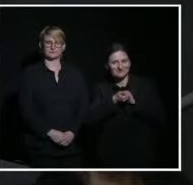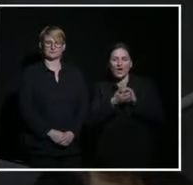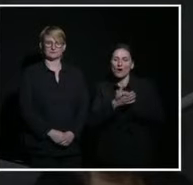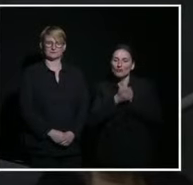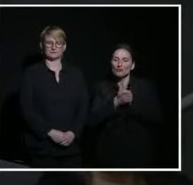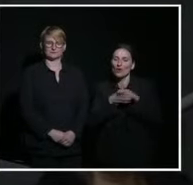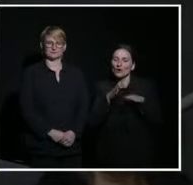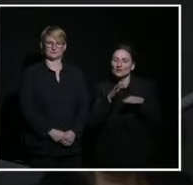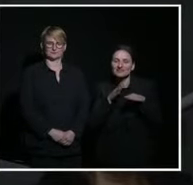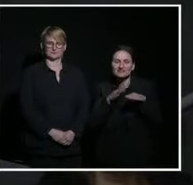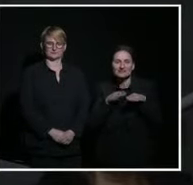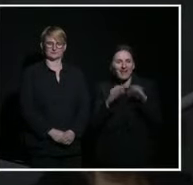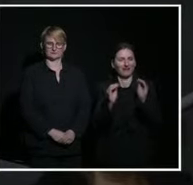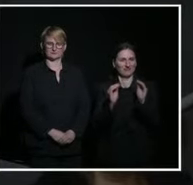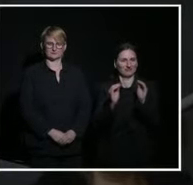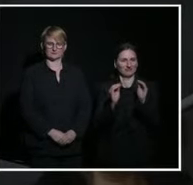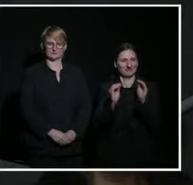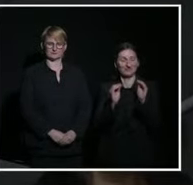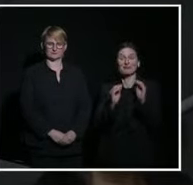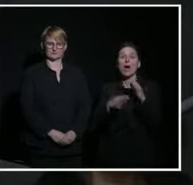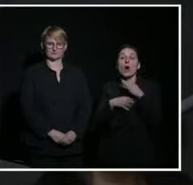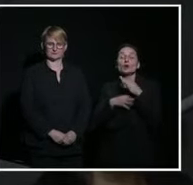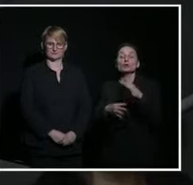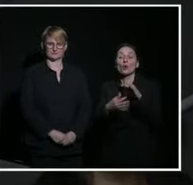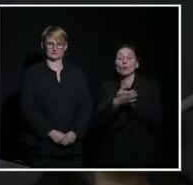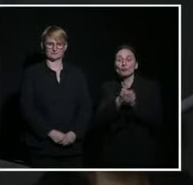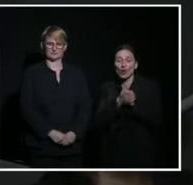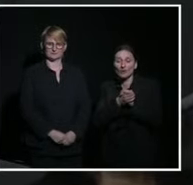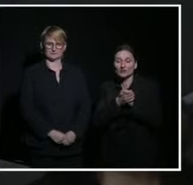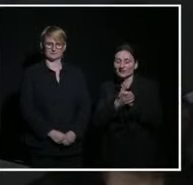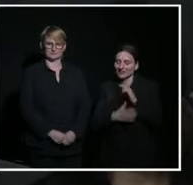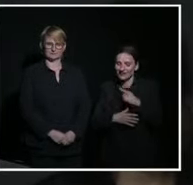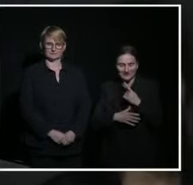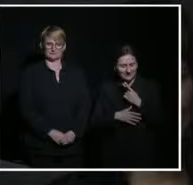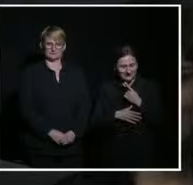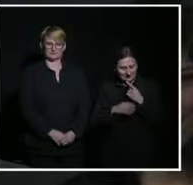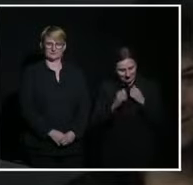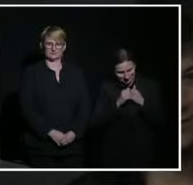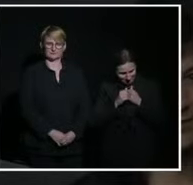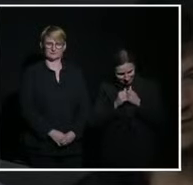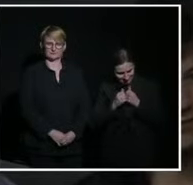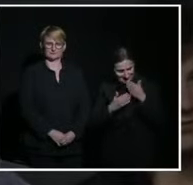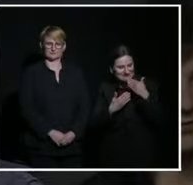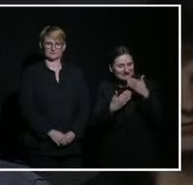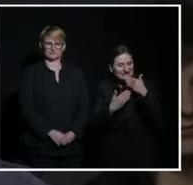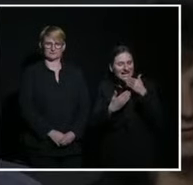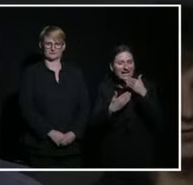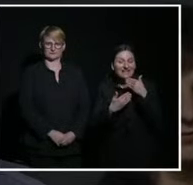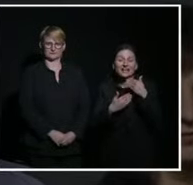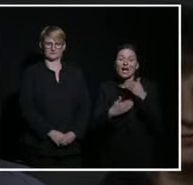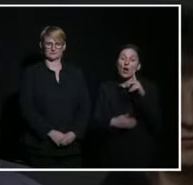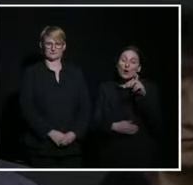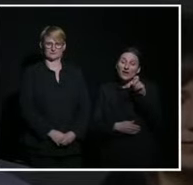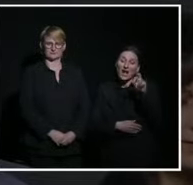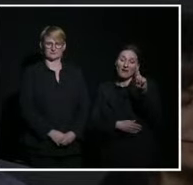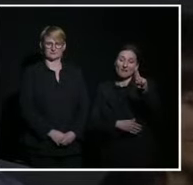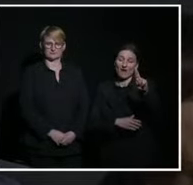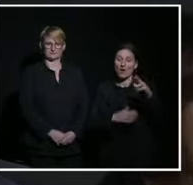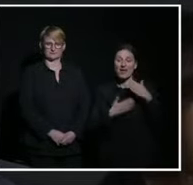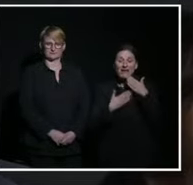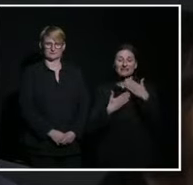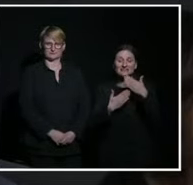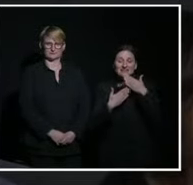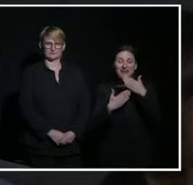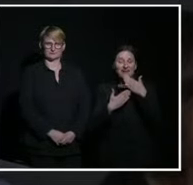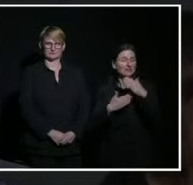Anführungszeichen, auch Notfreundschaften entstanden, weil wir sind doch manchmal durch dick und dünn gegangen. Es war großartig. Ich bedanke mich auch nochmal beim Kreisverwaltungsreferat,